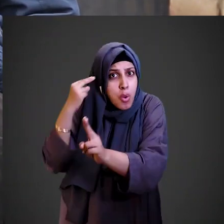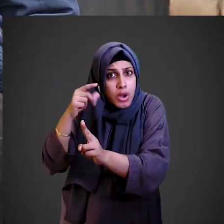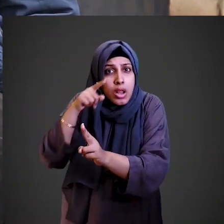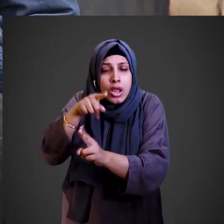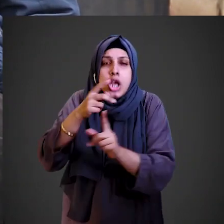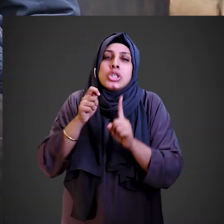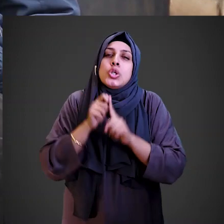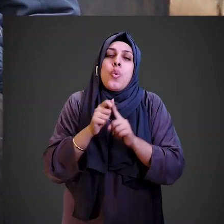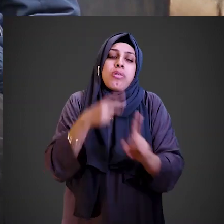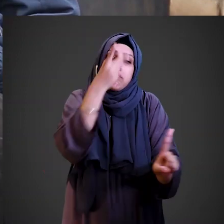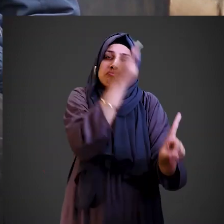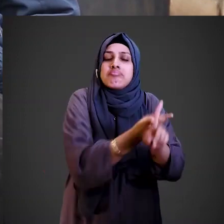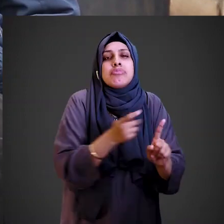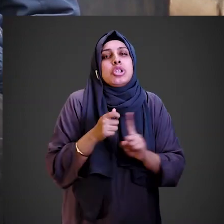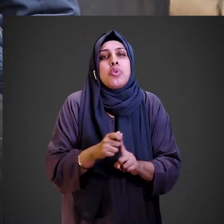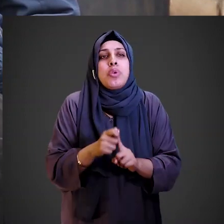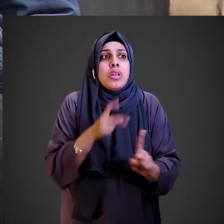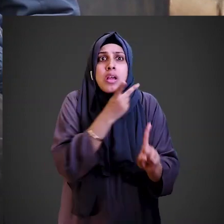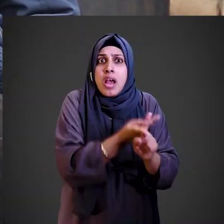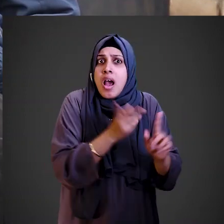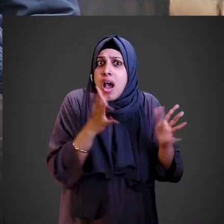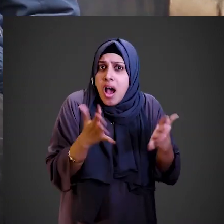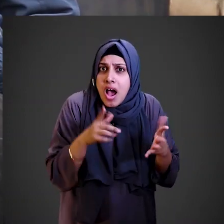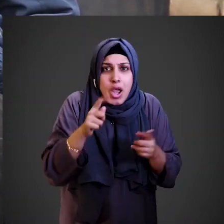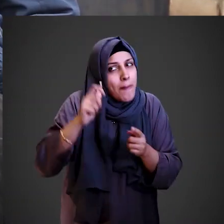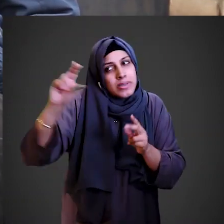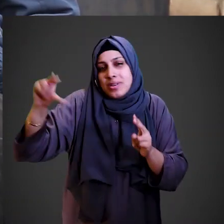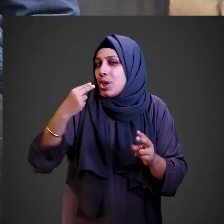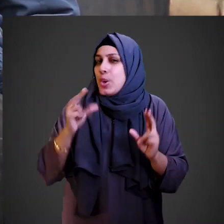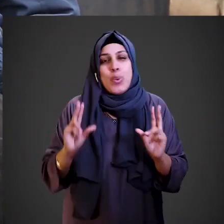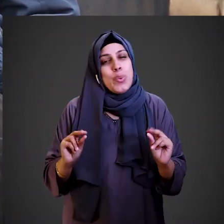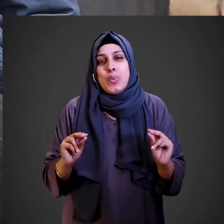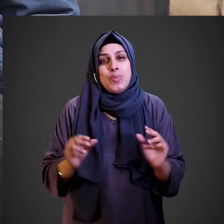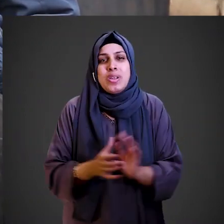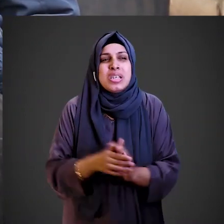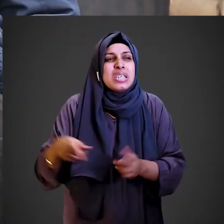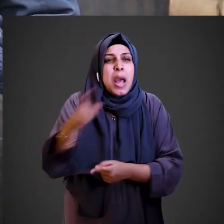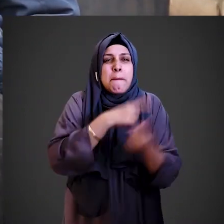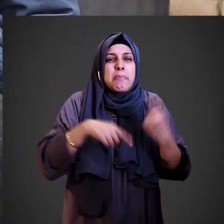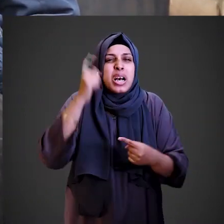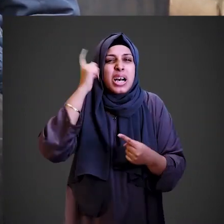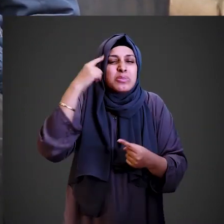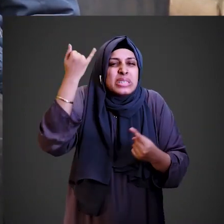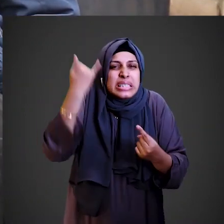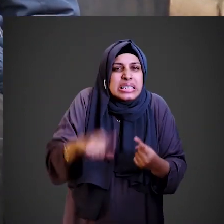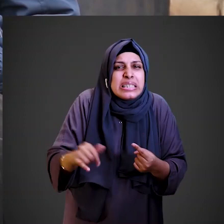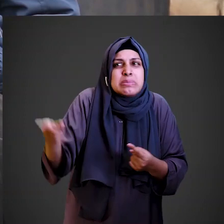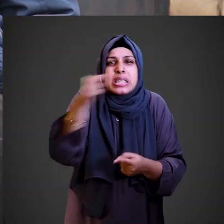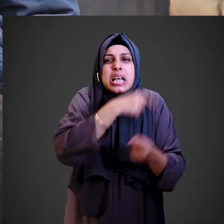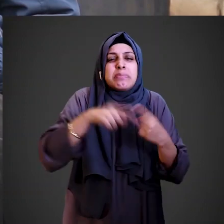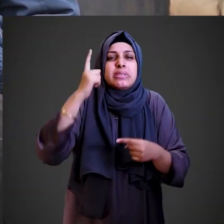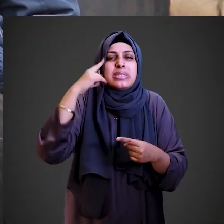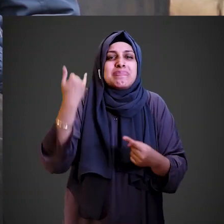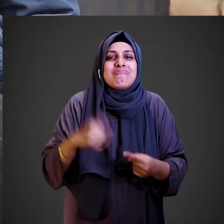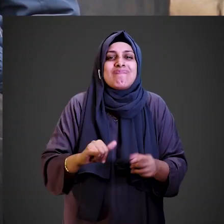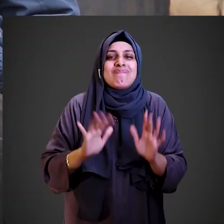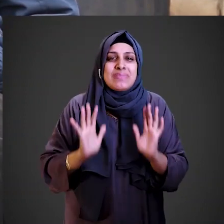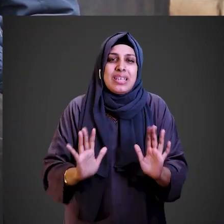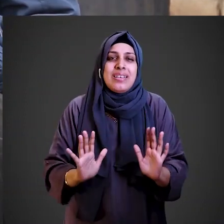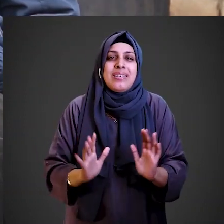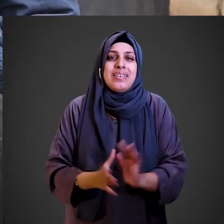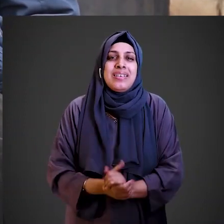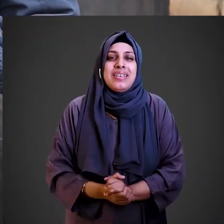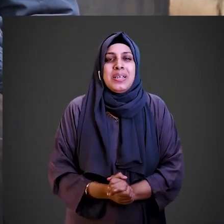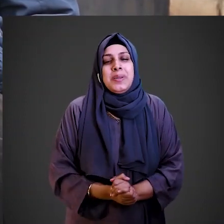آپ رجسٹرڈ ہوں، رجسٹر ہوئے بغیر آپ کو لون ملنا بھی نہیں چاہیے، کیونکہ یہاں پہ انفارچونیٹلی جس